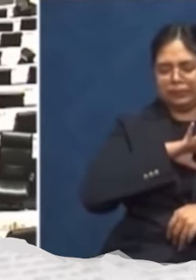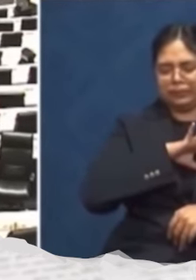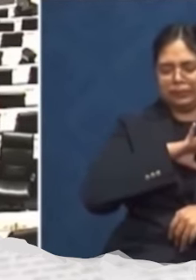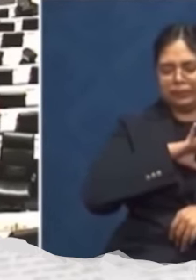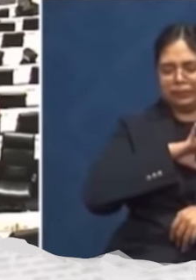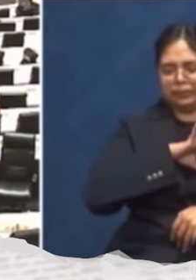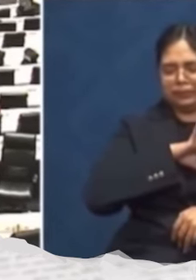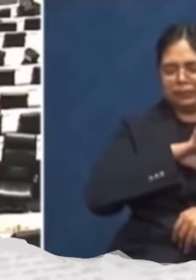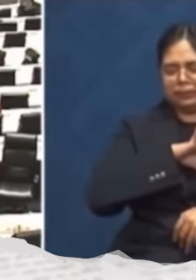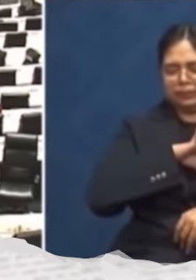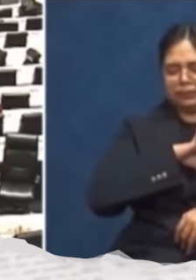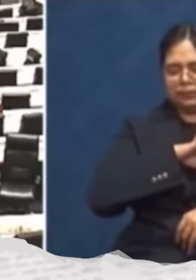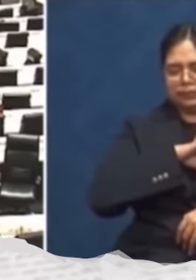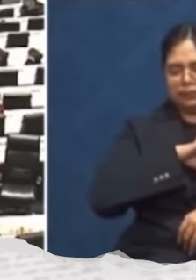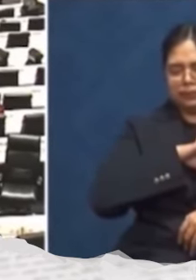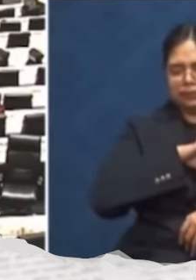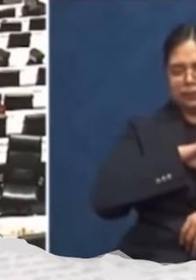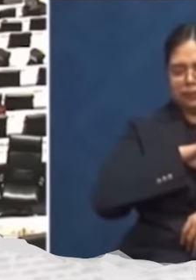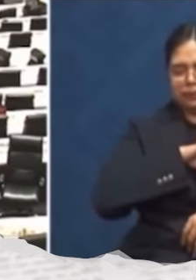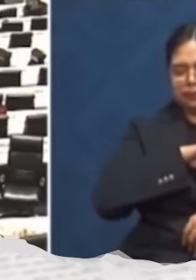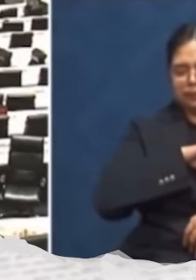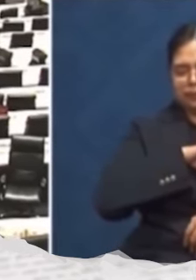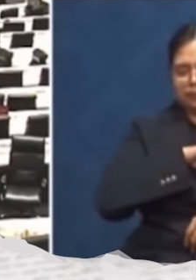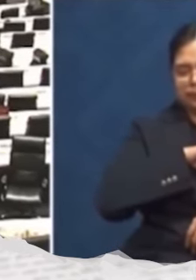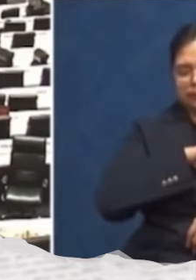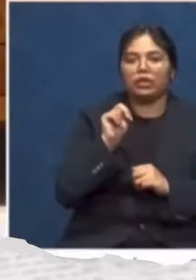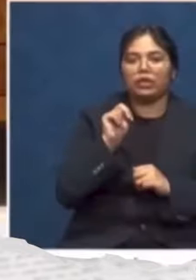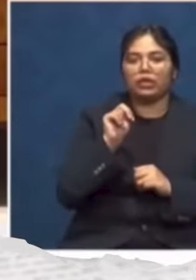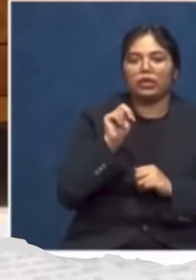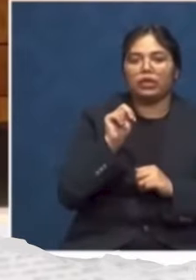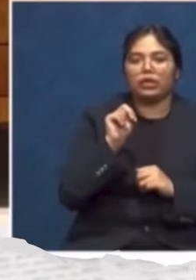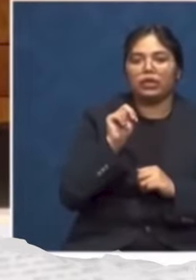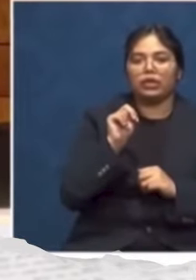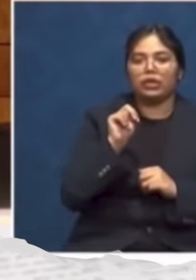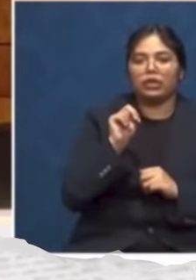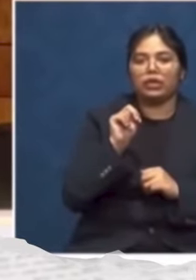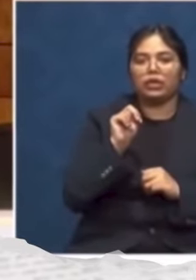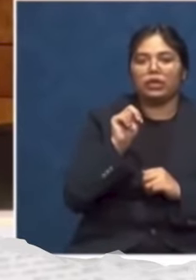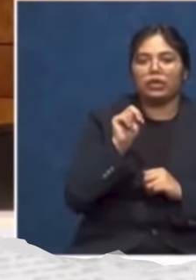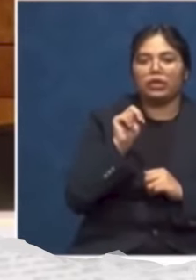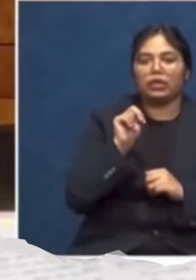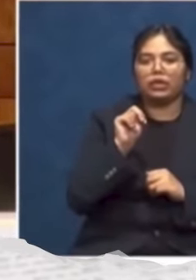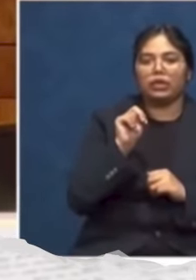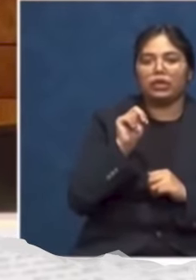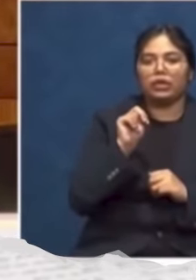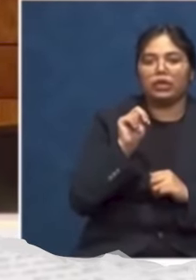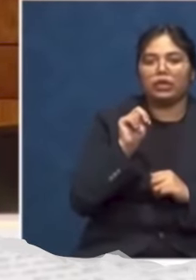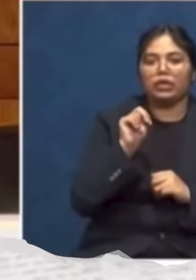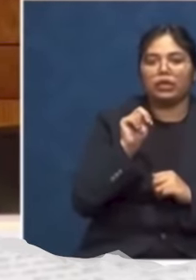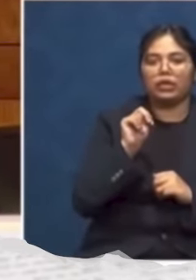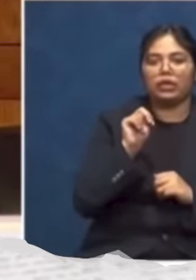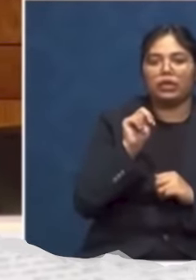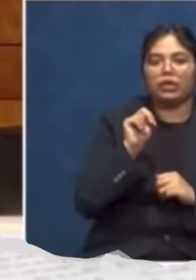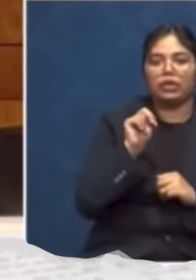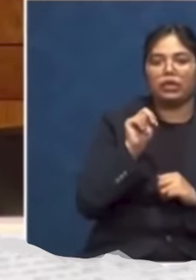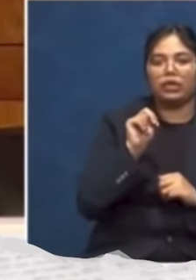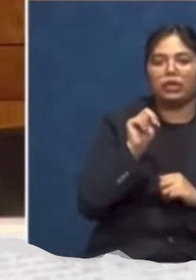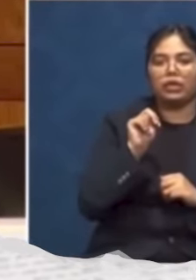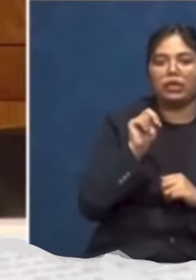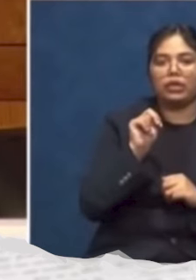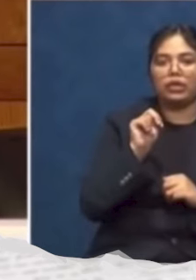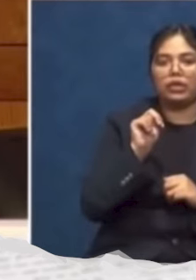ฉะเชิงเทราพรรคก้าวไกลเนี่ยได้อภิปรายถึงนโยบายด้านการทหารฟังแล้วก็หดหู่ใจแต่ก็ต้องยอมรับเพราะเป็นการด้อยค่